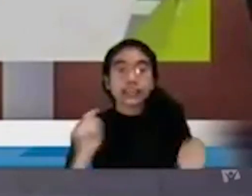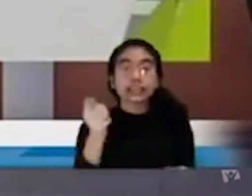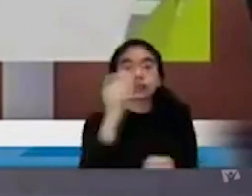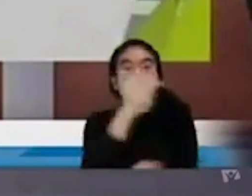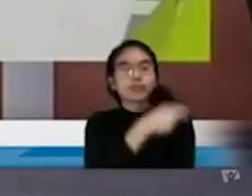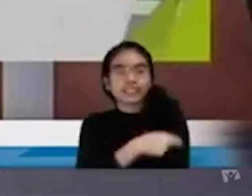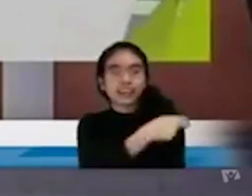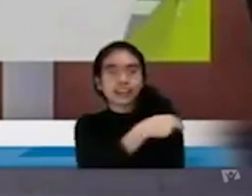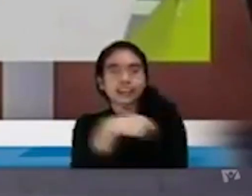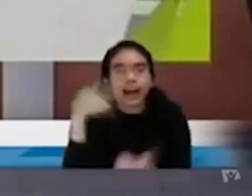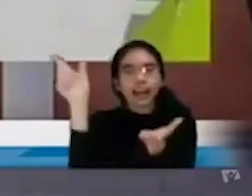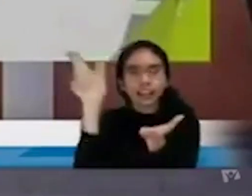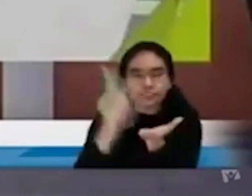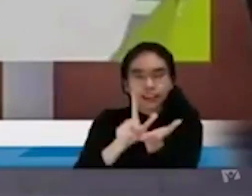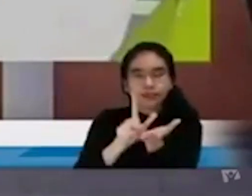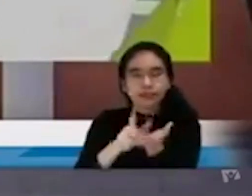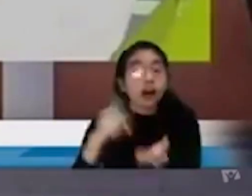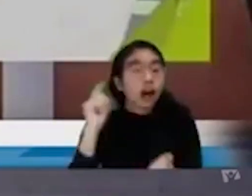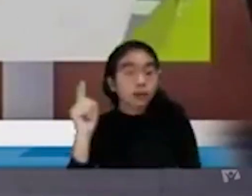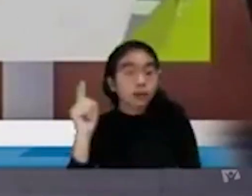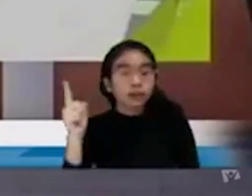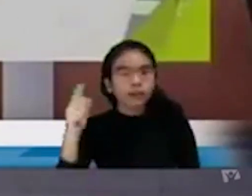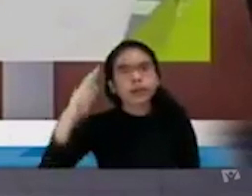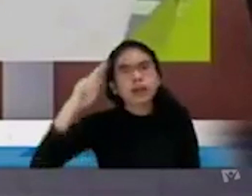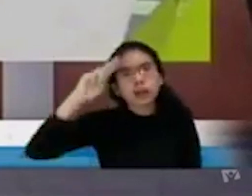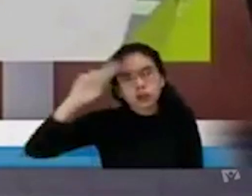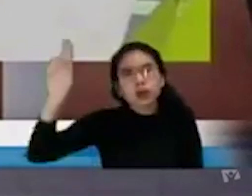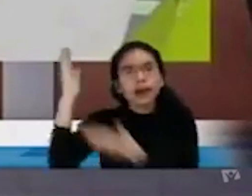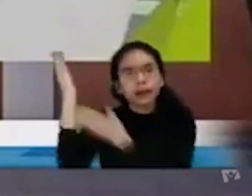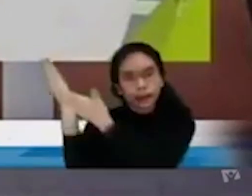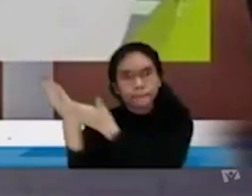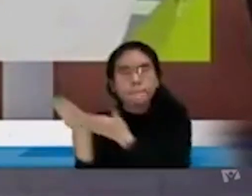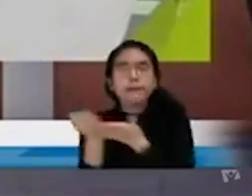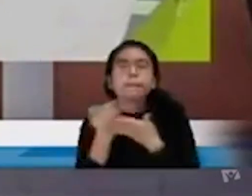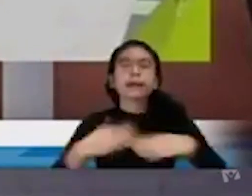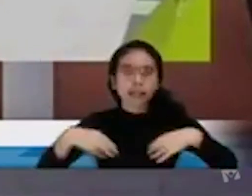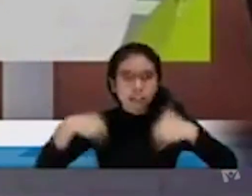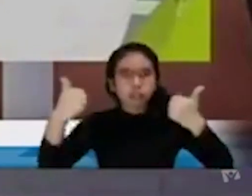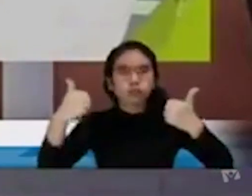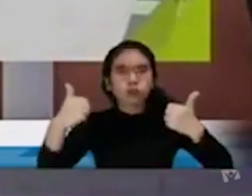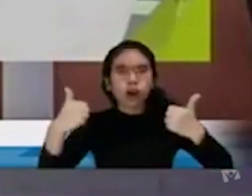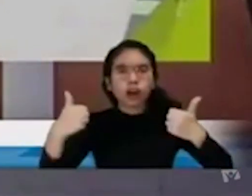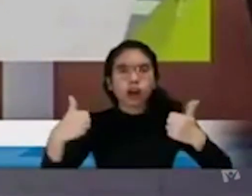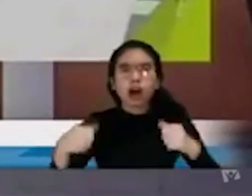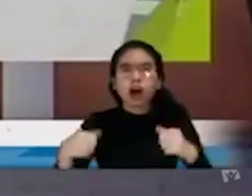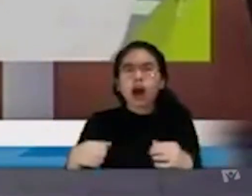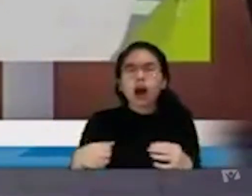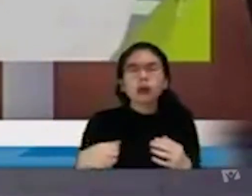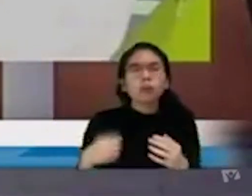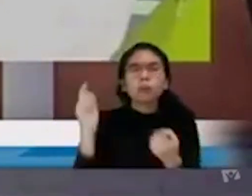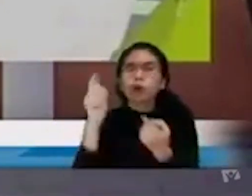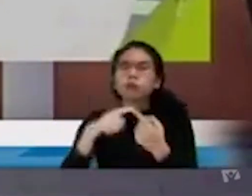pasien penyakit apapun yang mereka bawa di rumah sakit tersebut. Kami peduli,